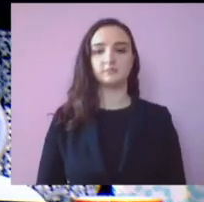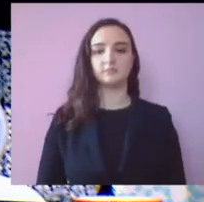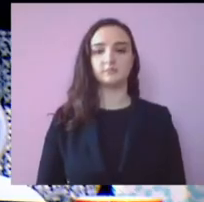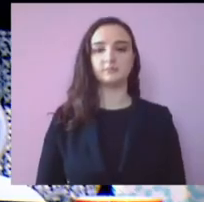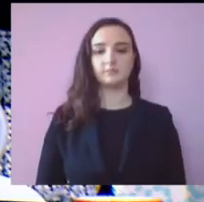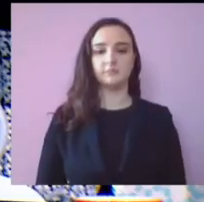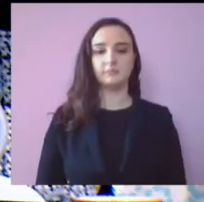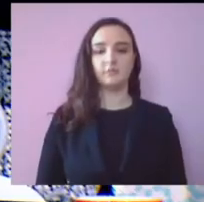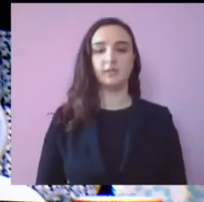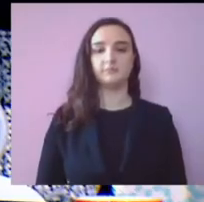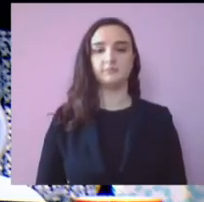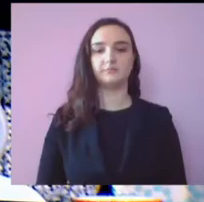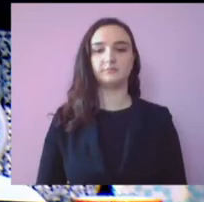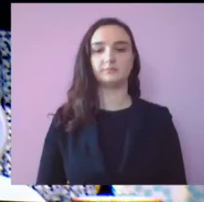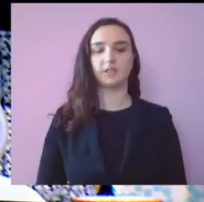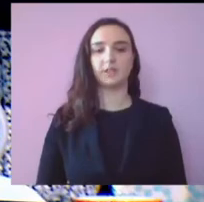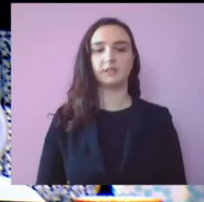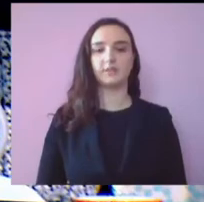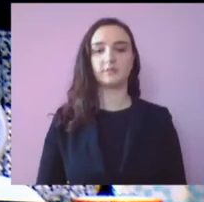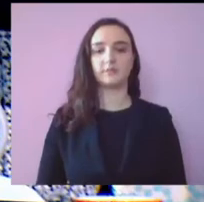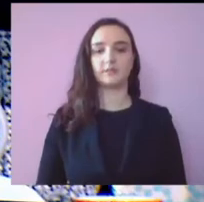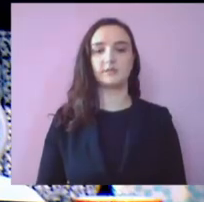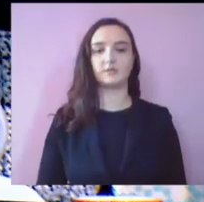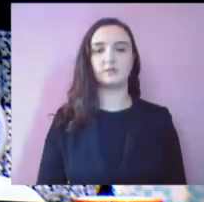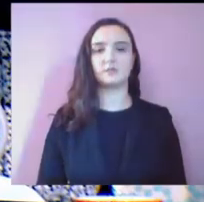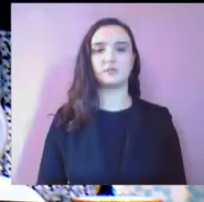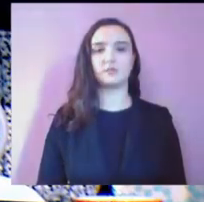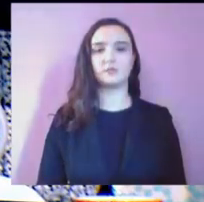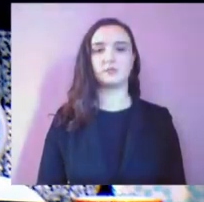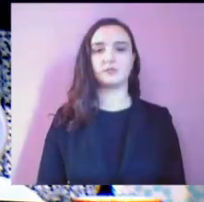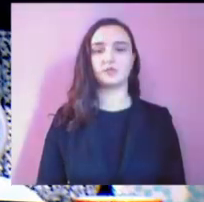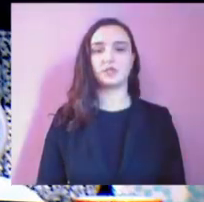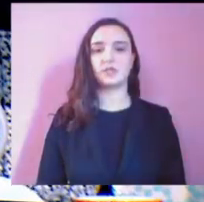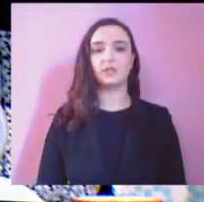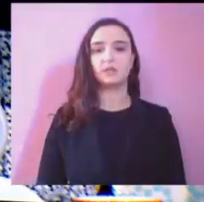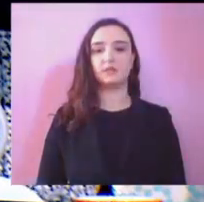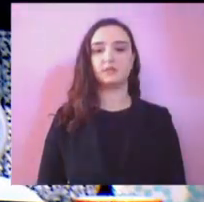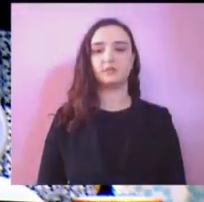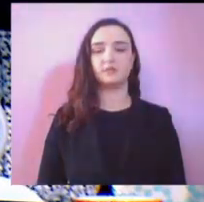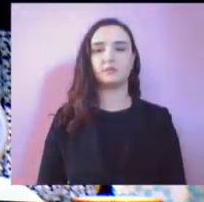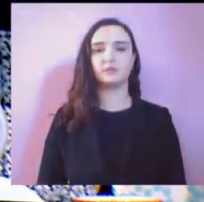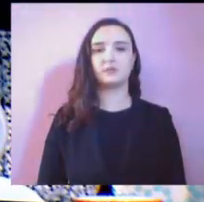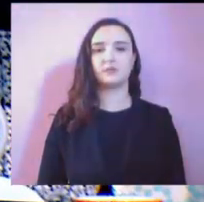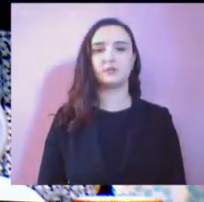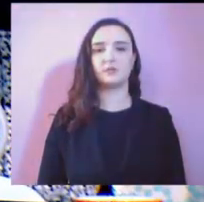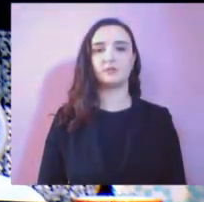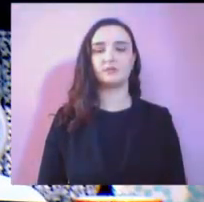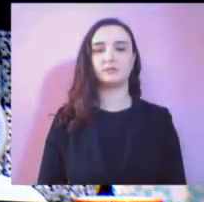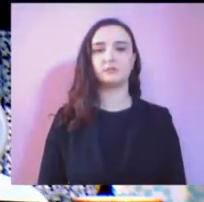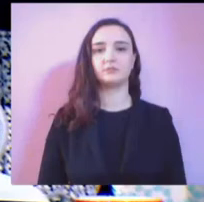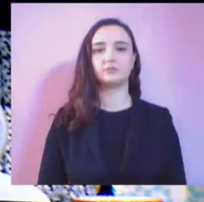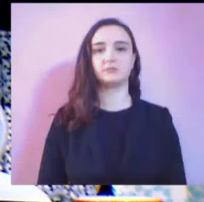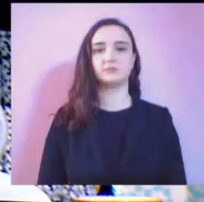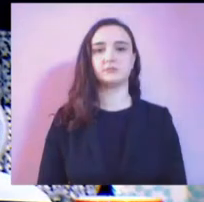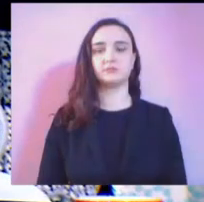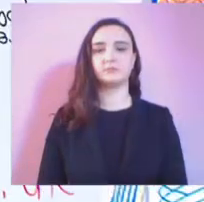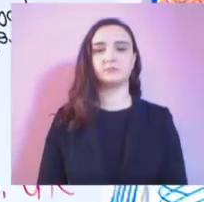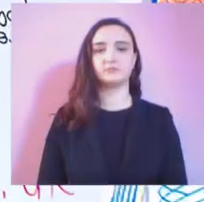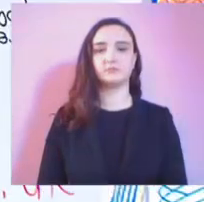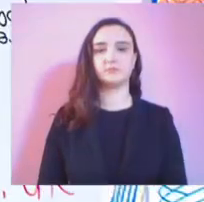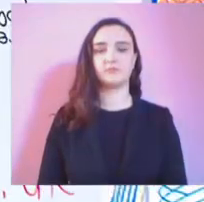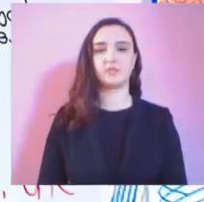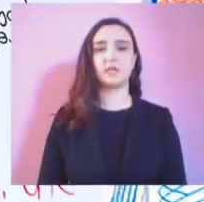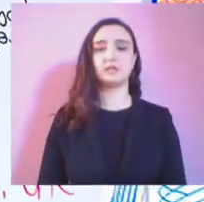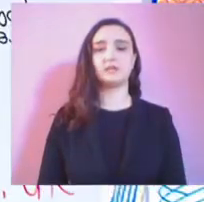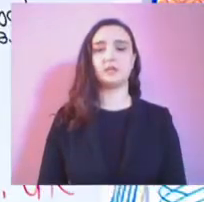kvesh 3069, kholo klinikur sastumroshi imqopi piria 343. Chven